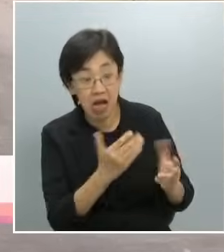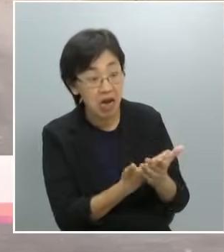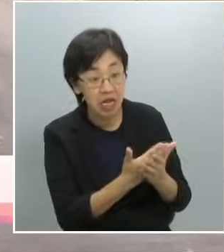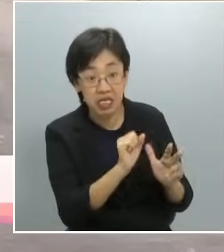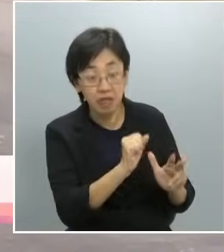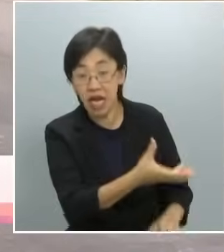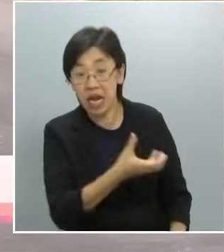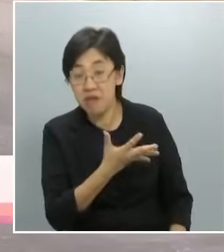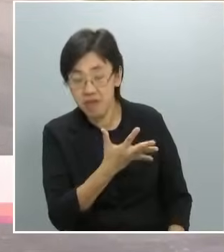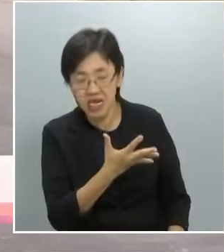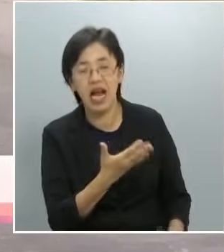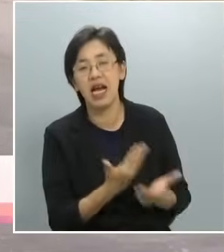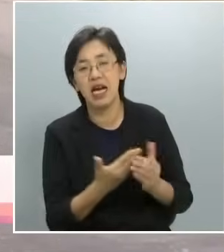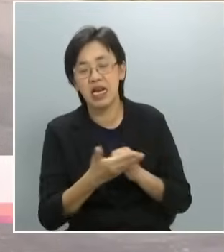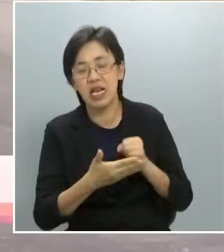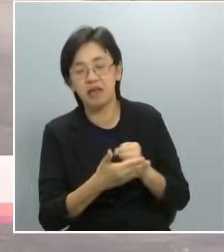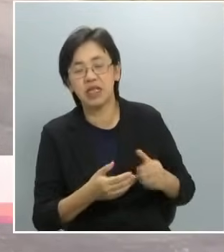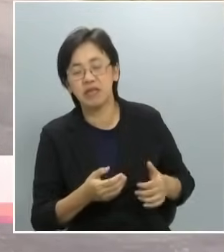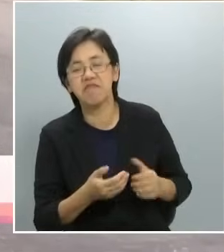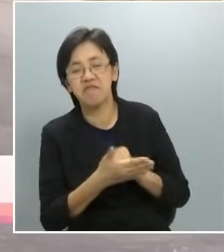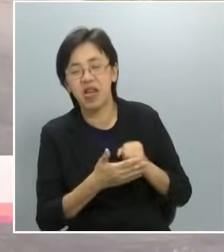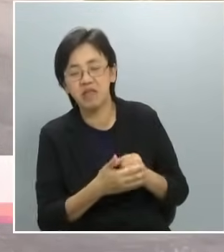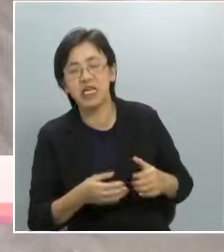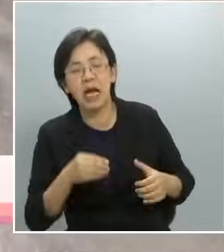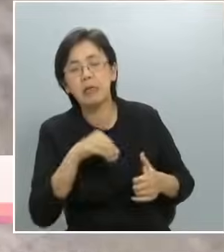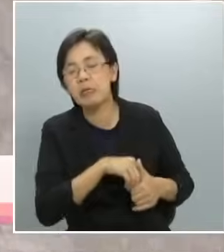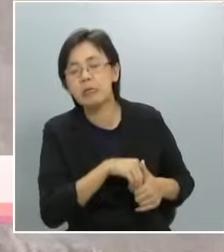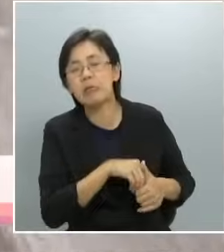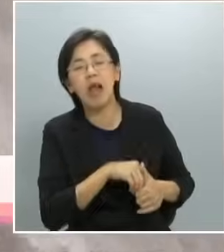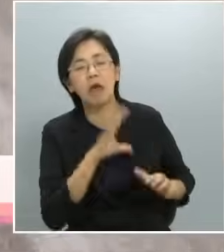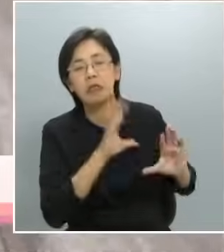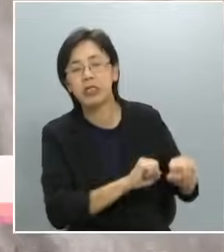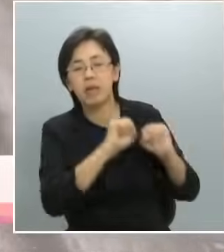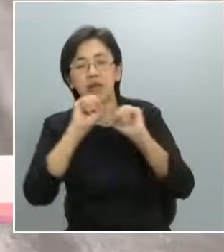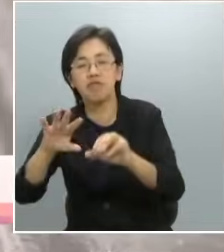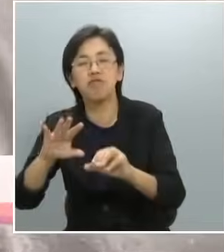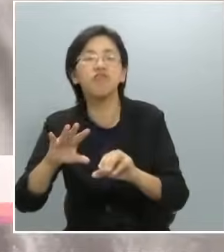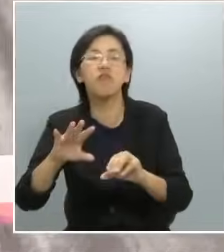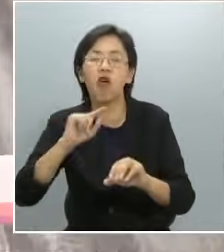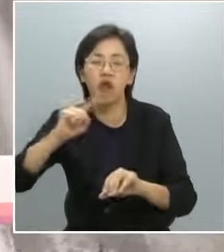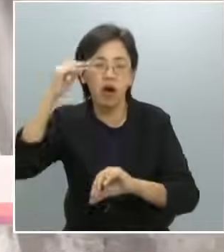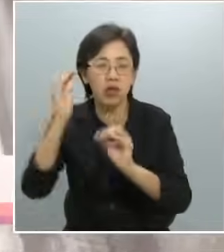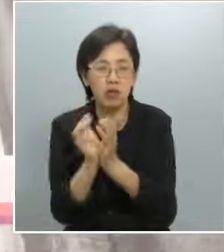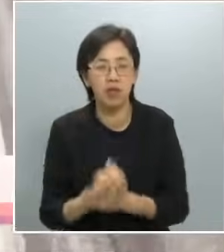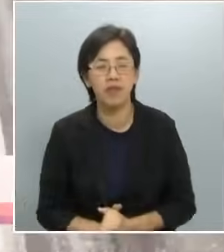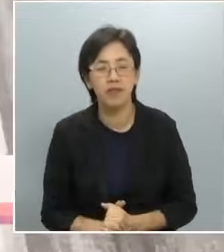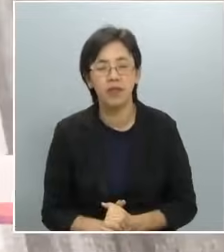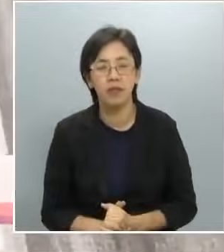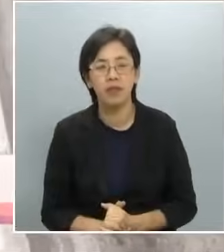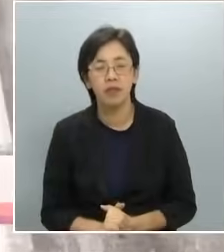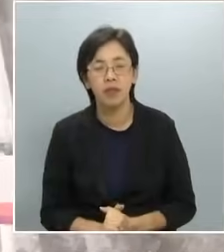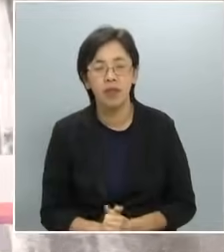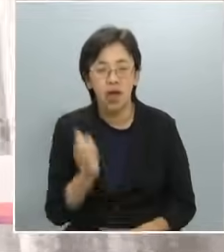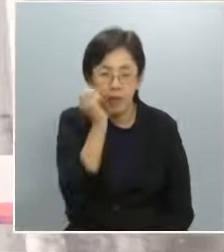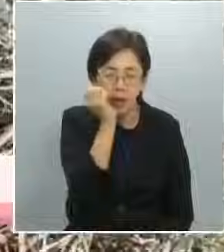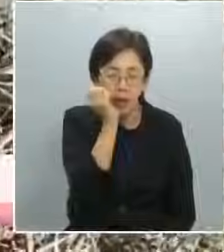ยัดยาเสพติดให้แล้วจะส่งตัวไปดำเนินคดีระหว่างนั้นมีสายโทรศัพท์ของกลุ่มคนร้ายส่งให้ตนพูดกับลูก